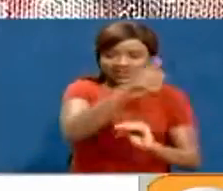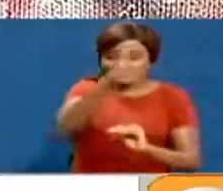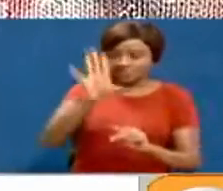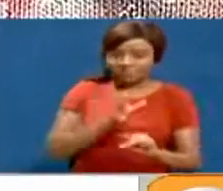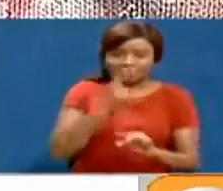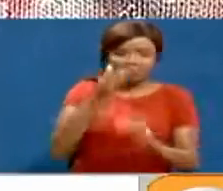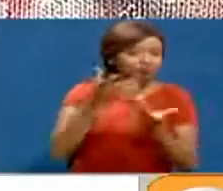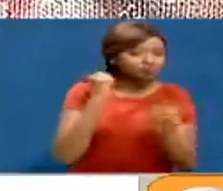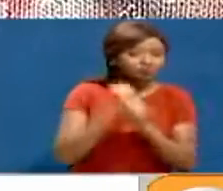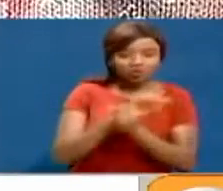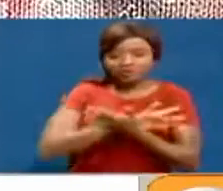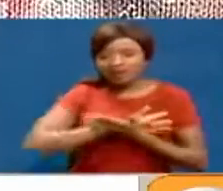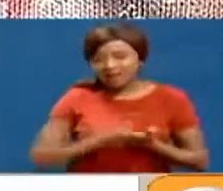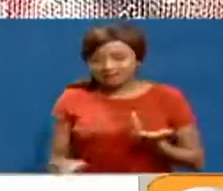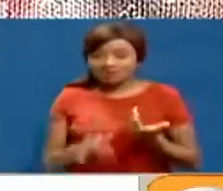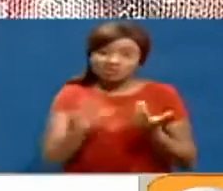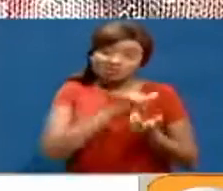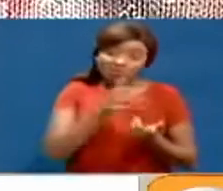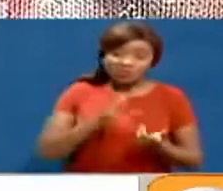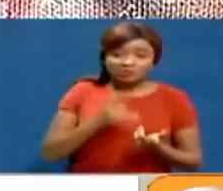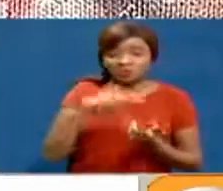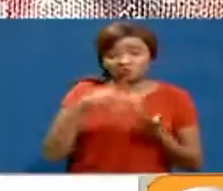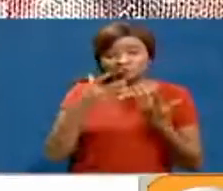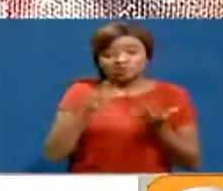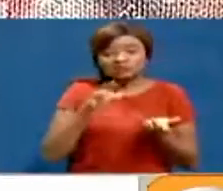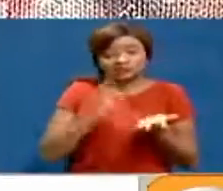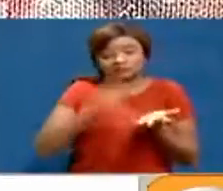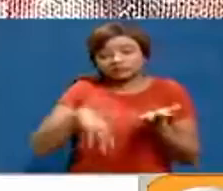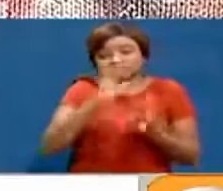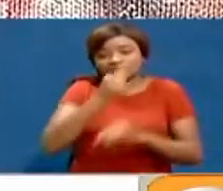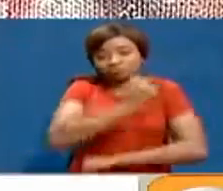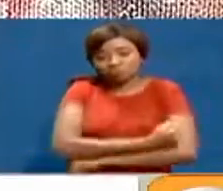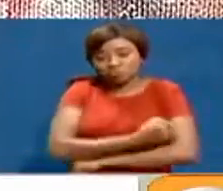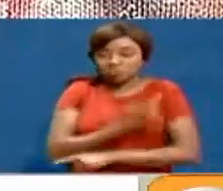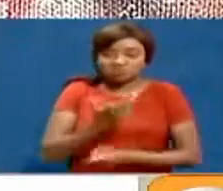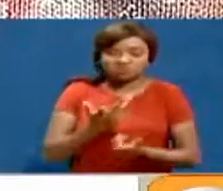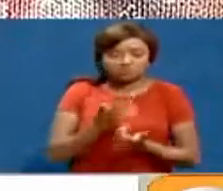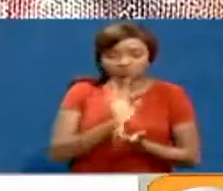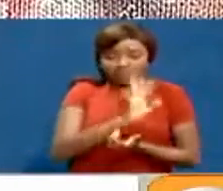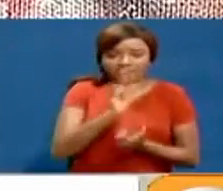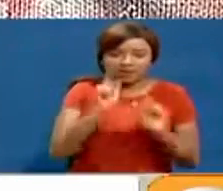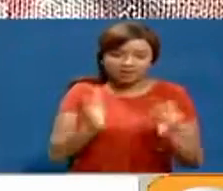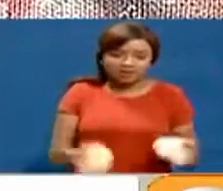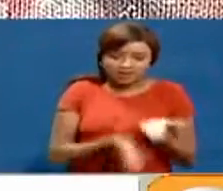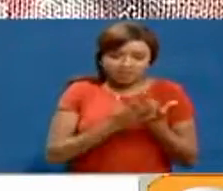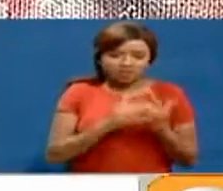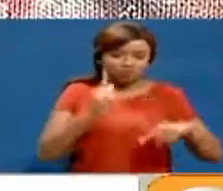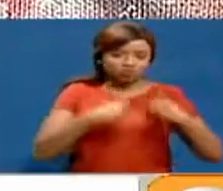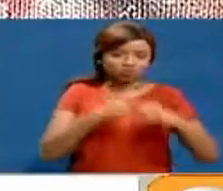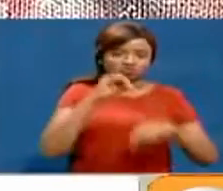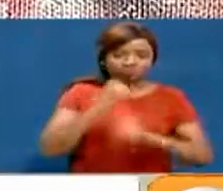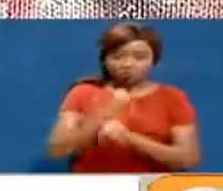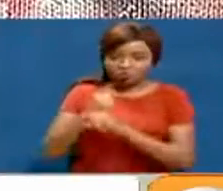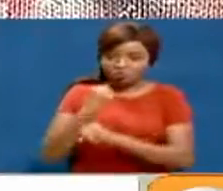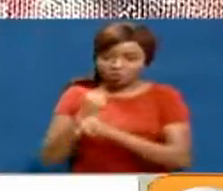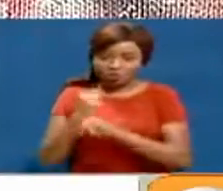na wasichana walioteleza kwa maisha, na maisha hayo kuwaendea kombo ili na wao pia waweze kujikimu kimaisha, kando